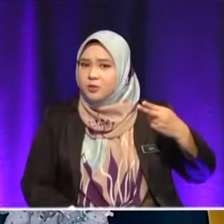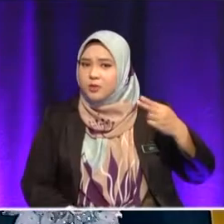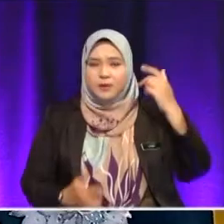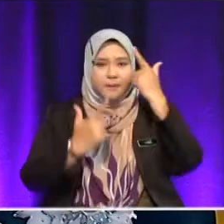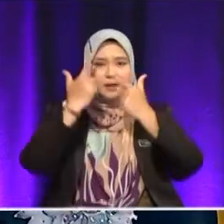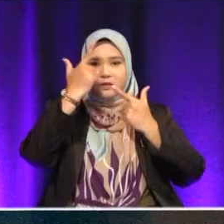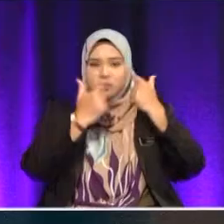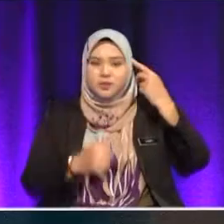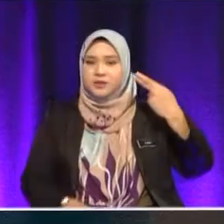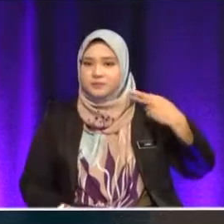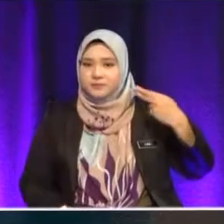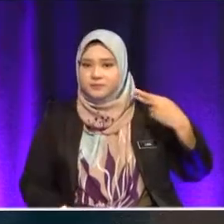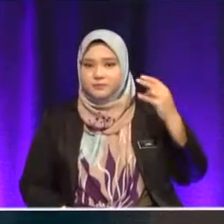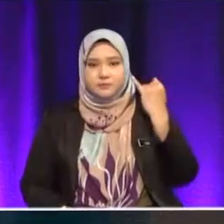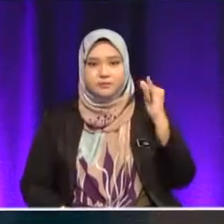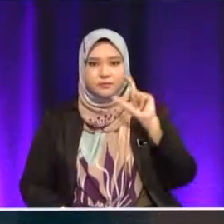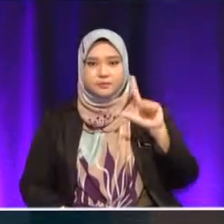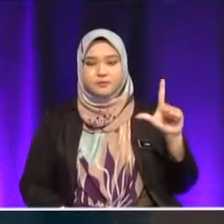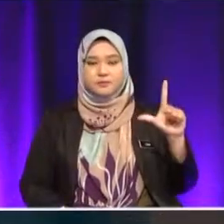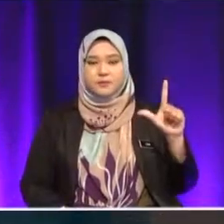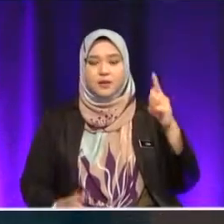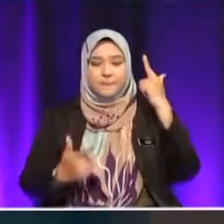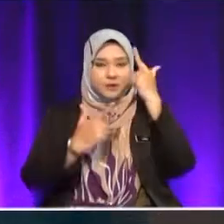Jeje dan rasanya Nadira